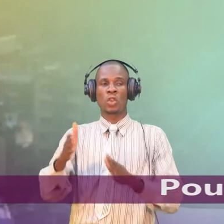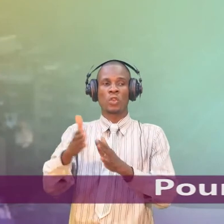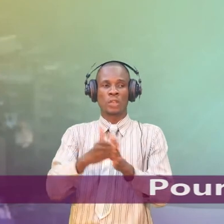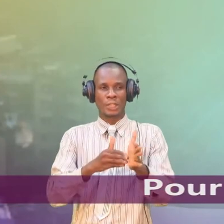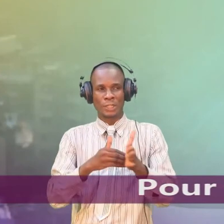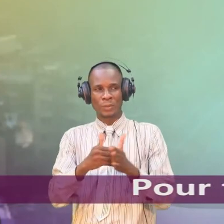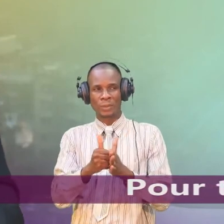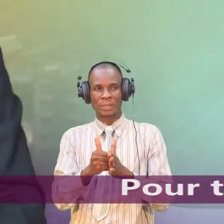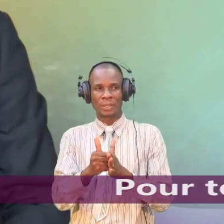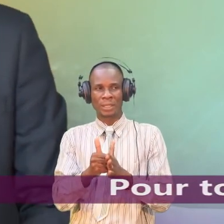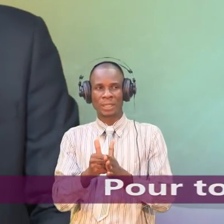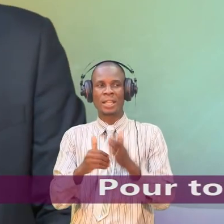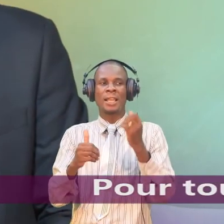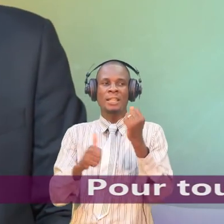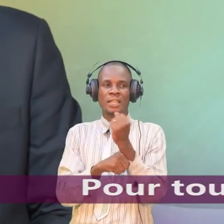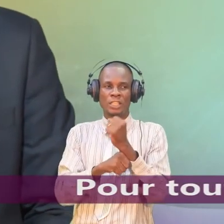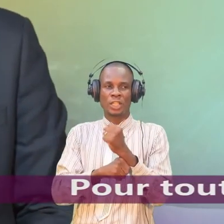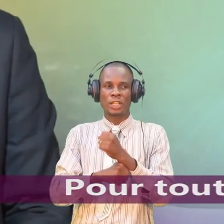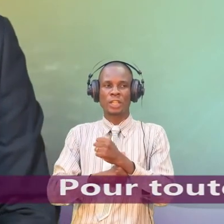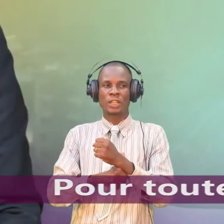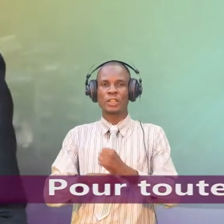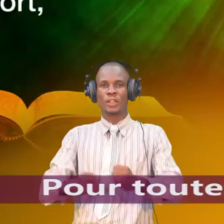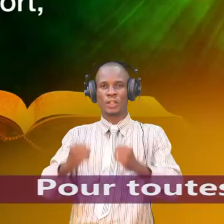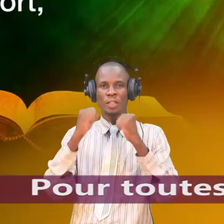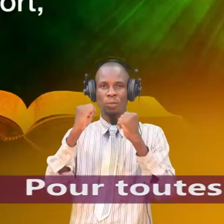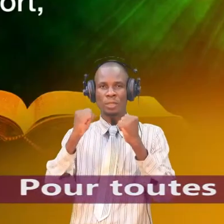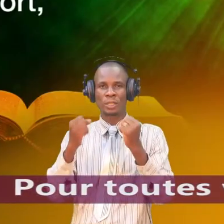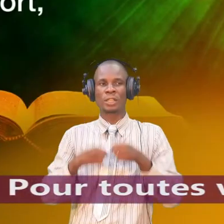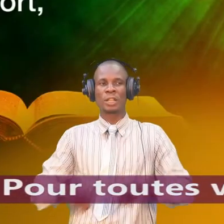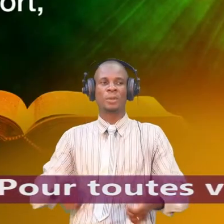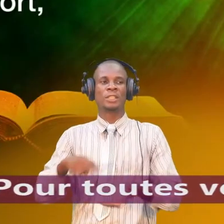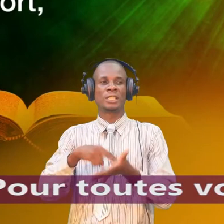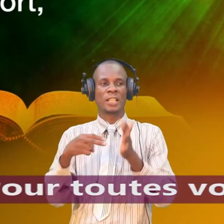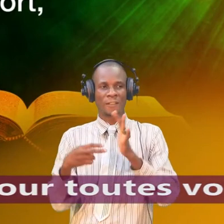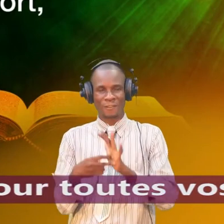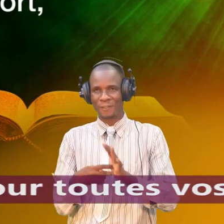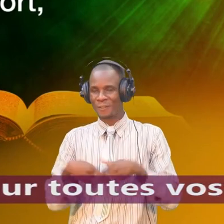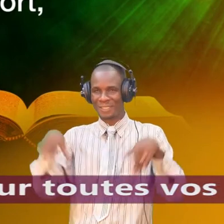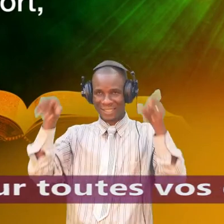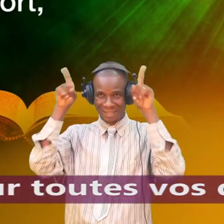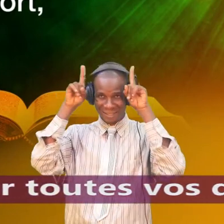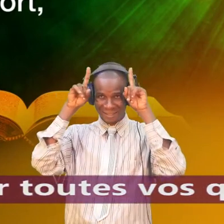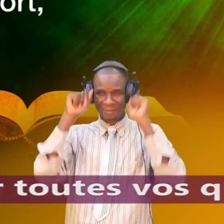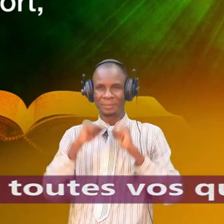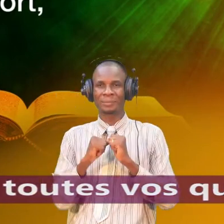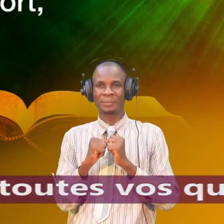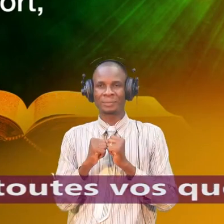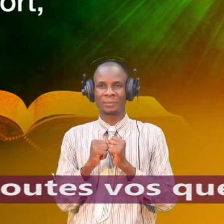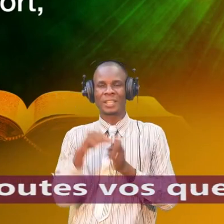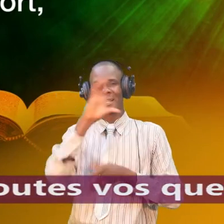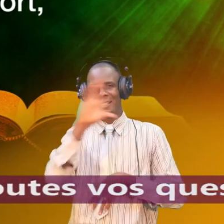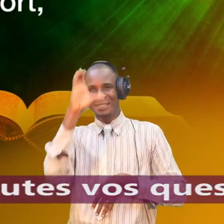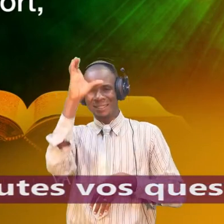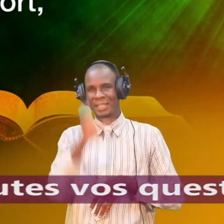alifanya hivyo katika msalaba wa Yesu Kristo. Waibrania 2:14 inasema ili kwa njia ya mauti yake